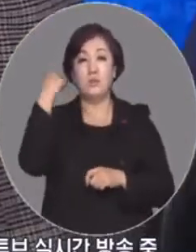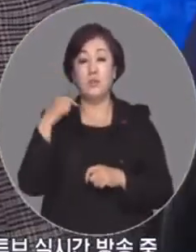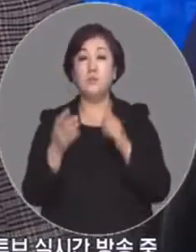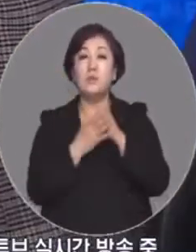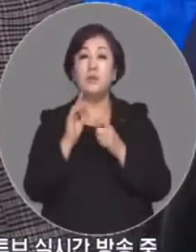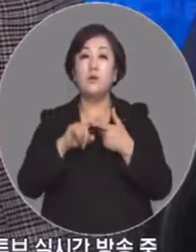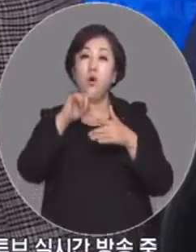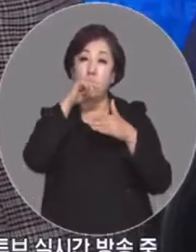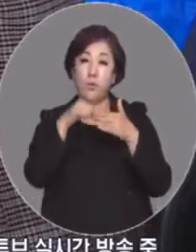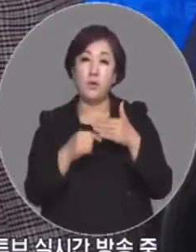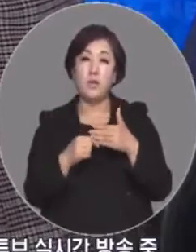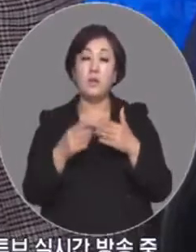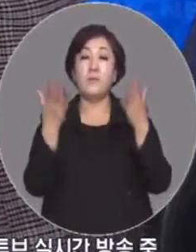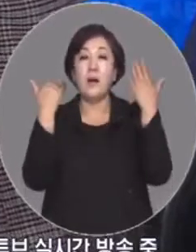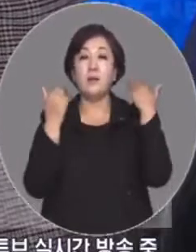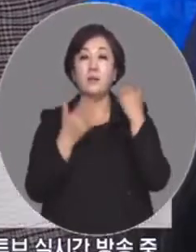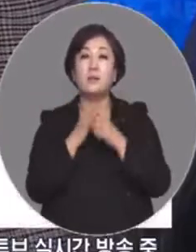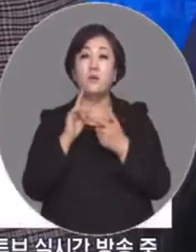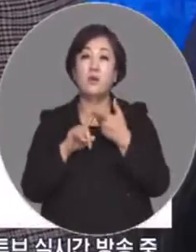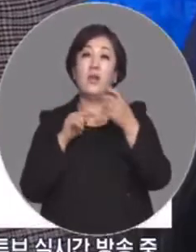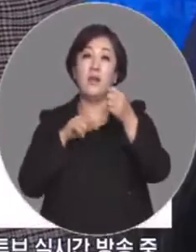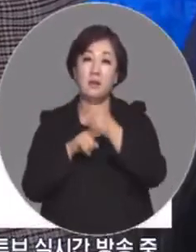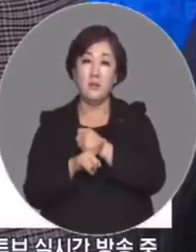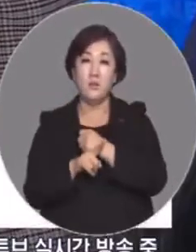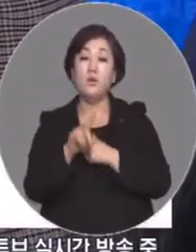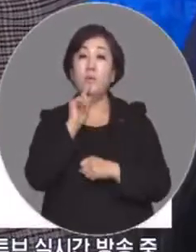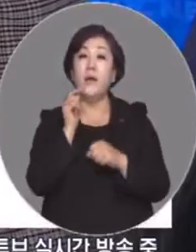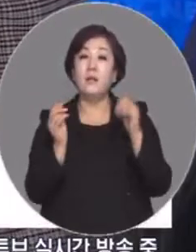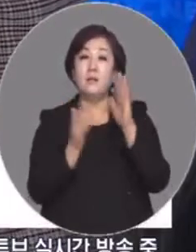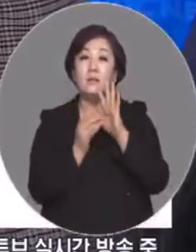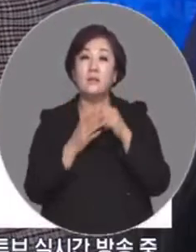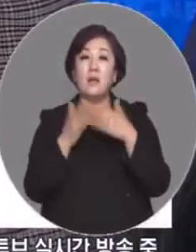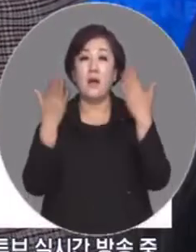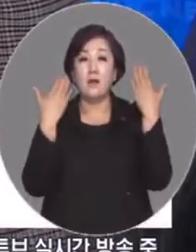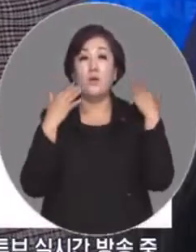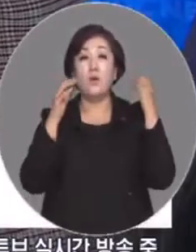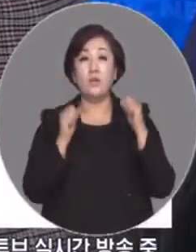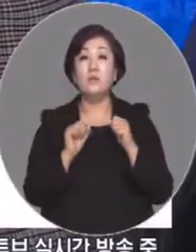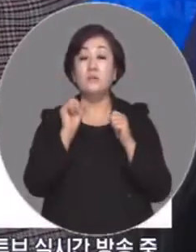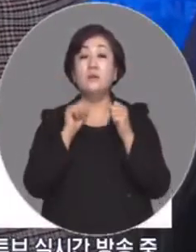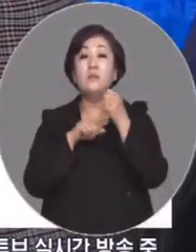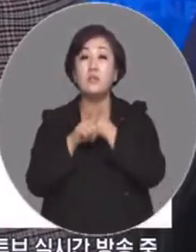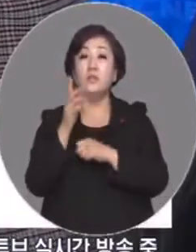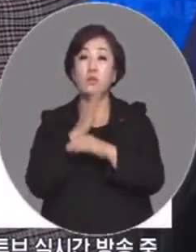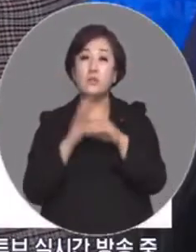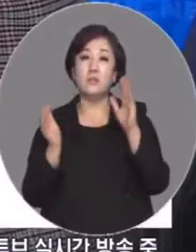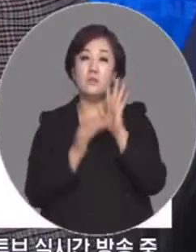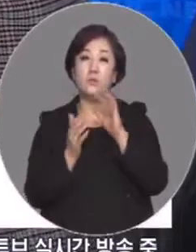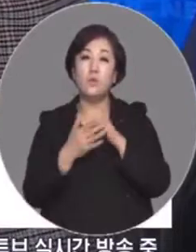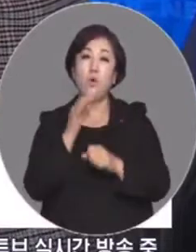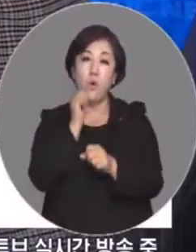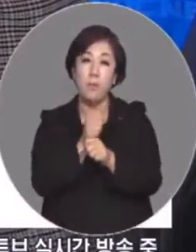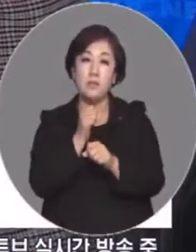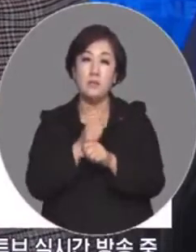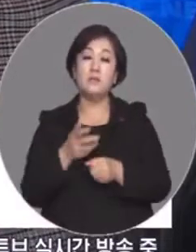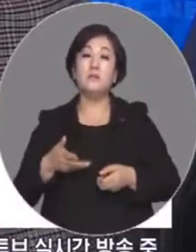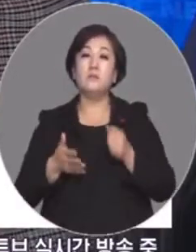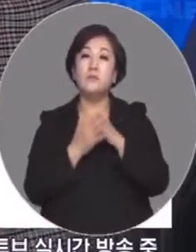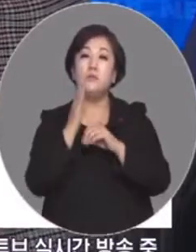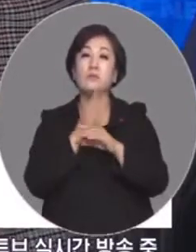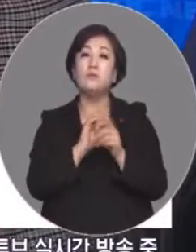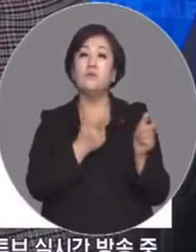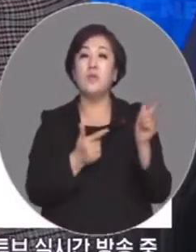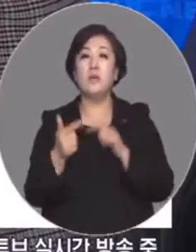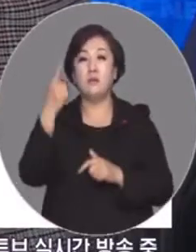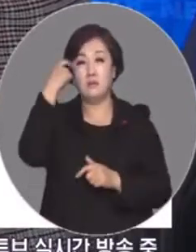네, 프로그램 제목이 학교의 이유지 않습니까? 네. 학교가 있어야 하는 이유 이런 의미도 있을 것 같은데요. 제작을 하면서 느낀 것들도 참